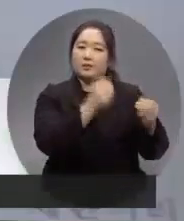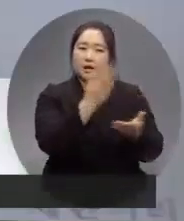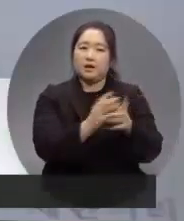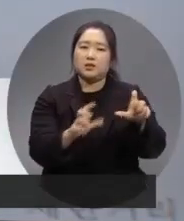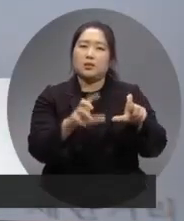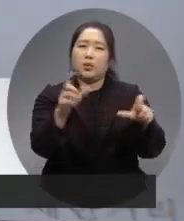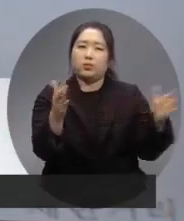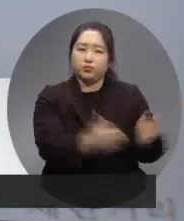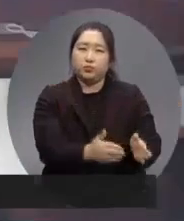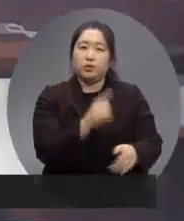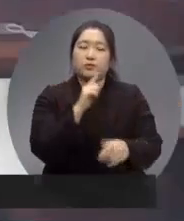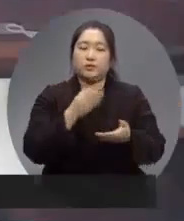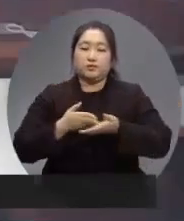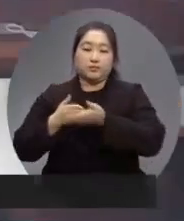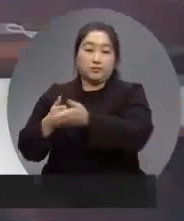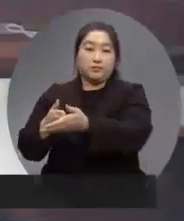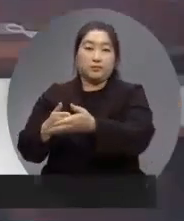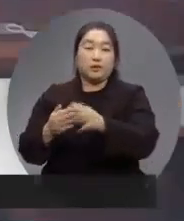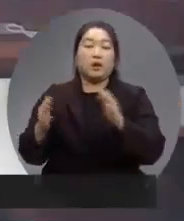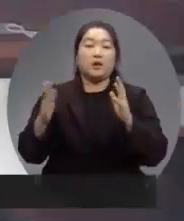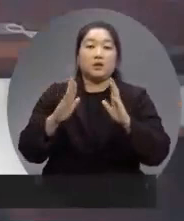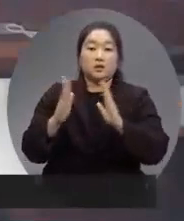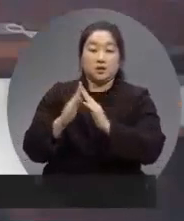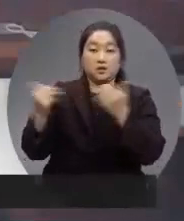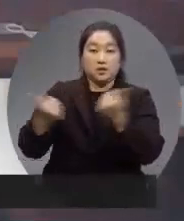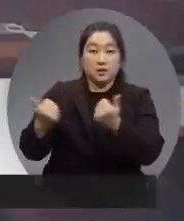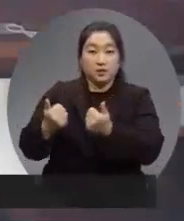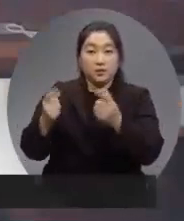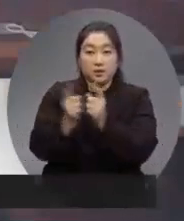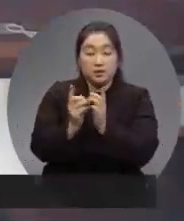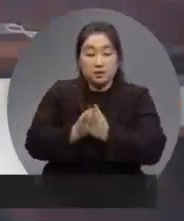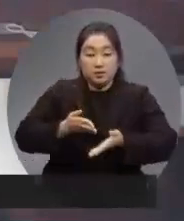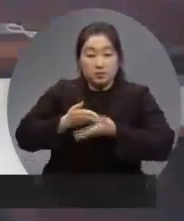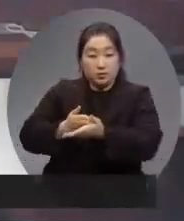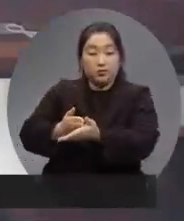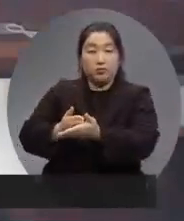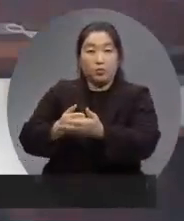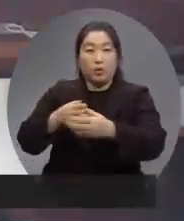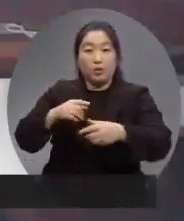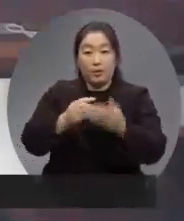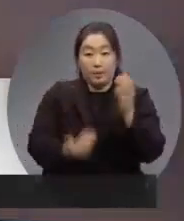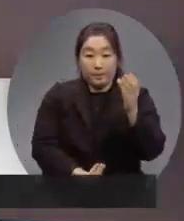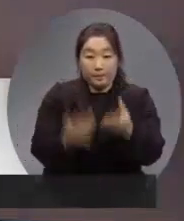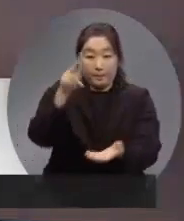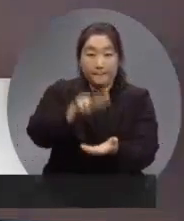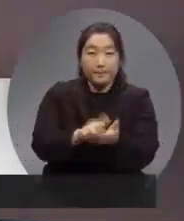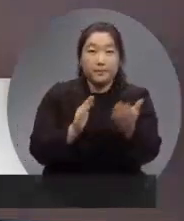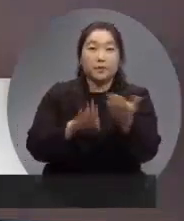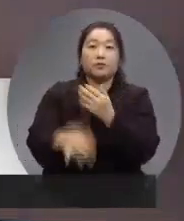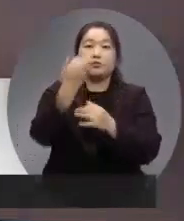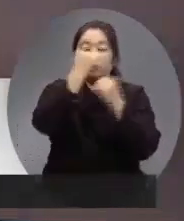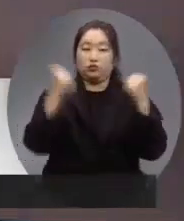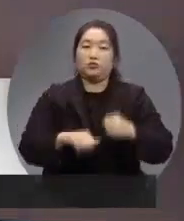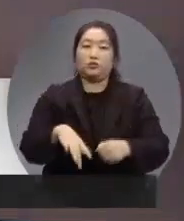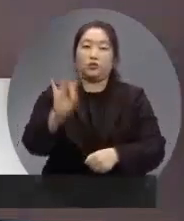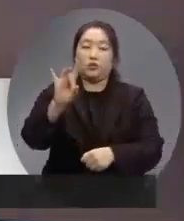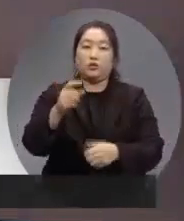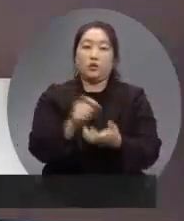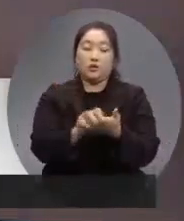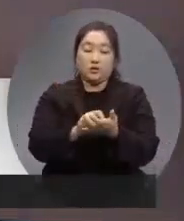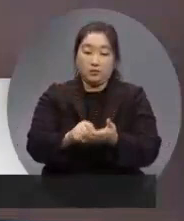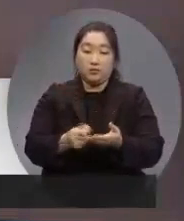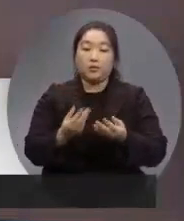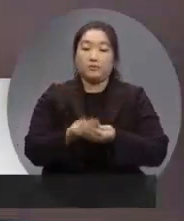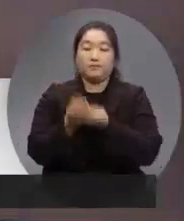청구했습니다. 의회를 향한 주민 직접 청구권이 생긴 이후 충북에서 첫 사례인데요. 서명부까지